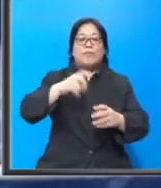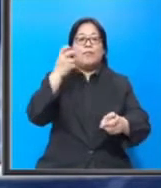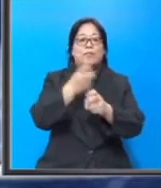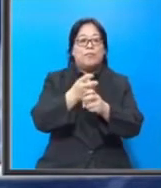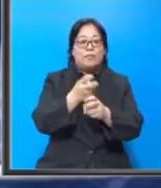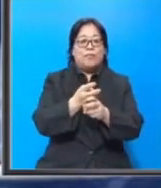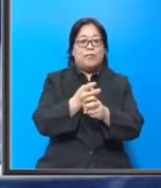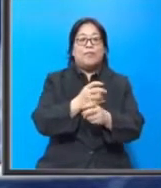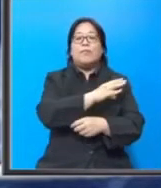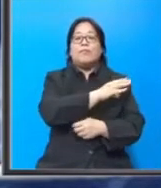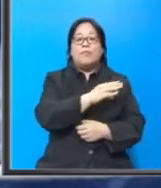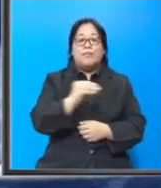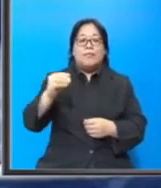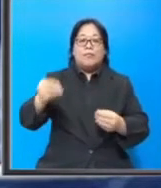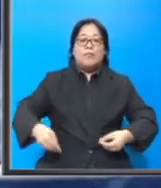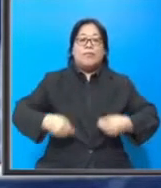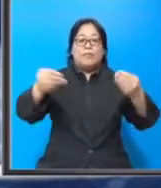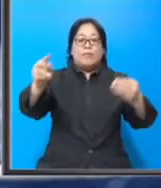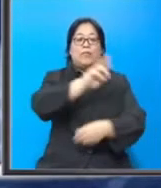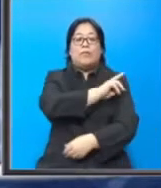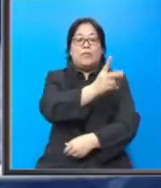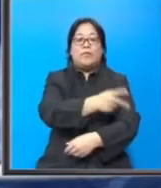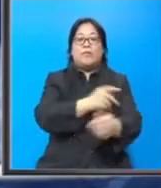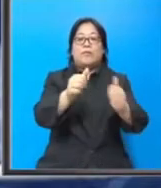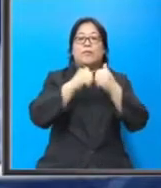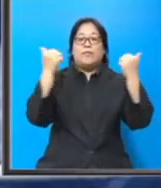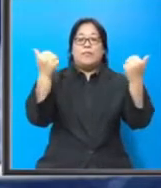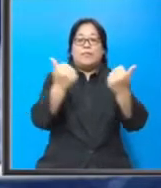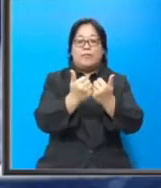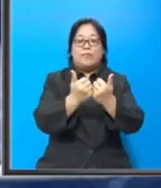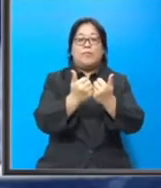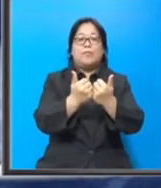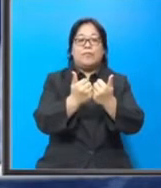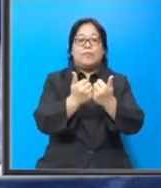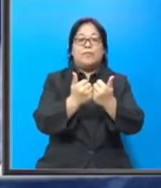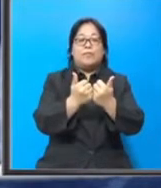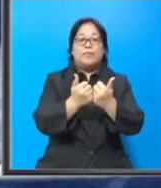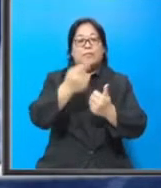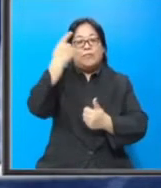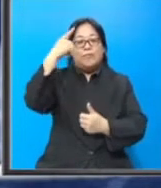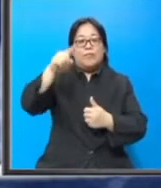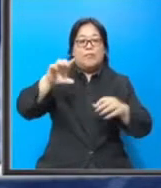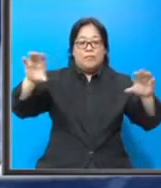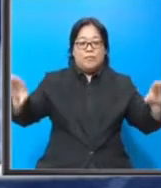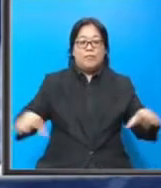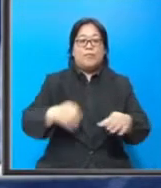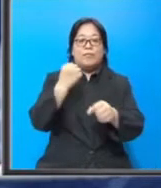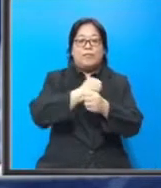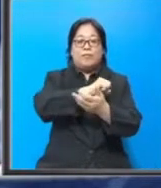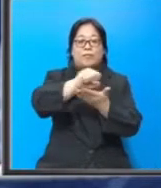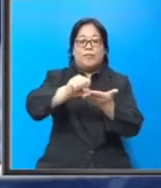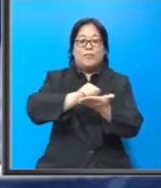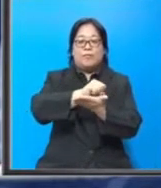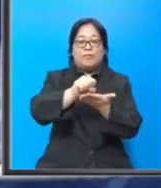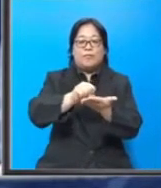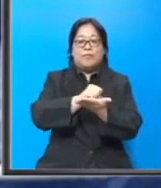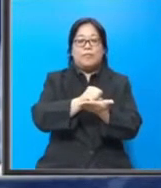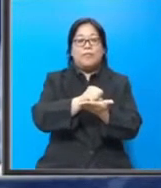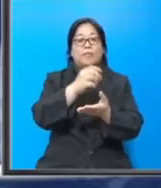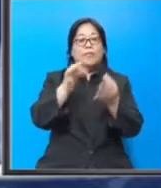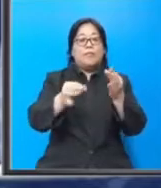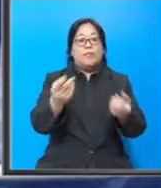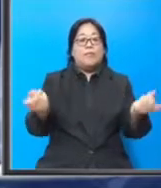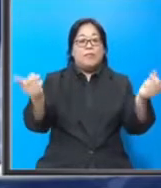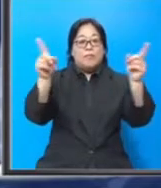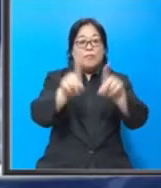memudaratkan serta memberi kuasa kepada agensi penguatkuasaan untuk menjalankan siasatan terhadap kelakuan